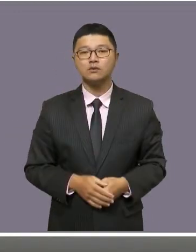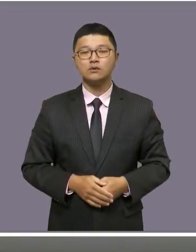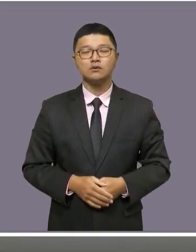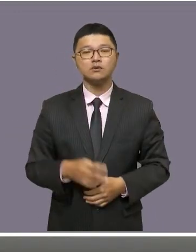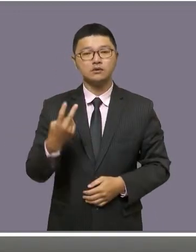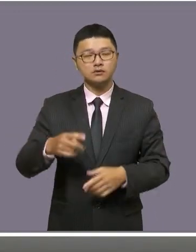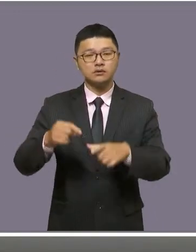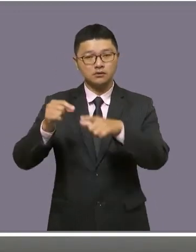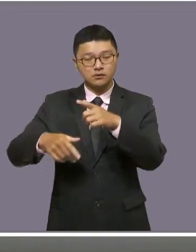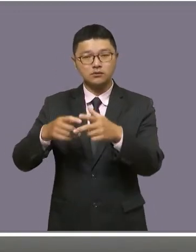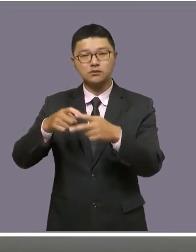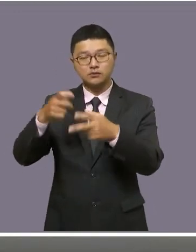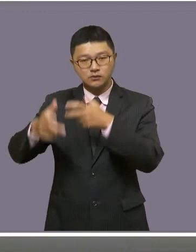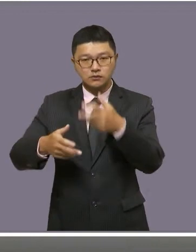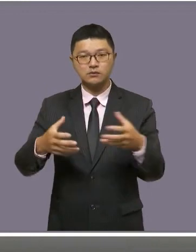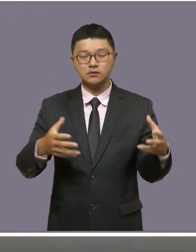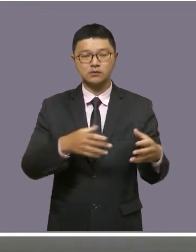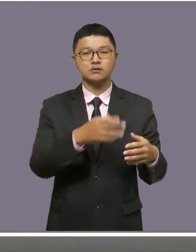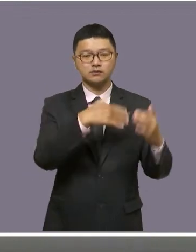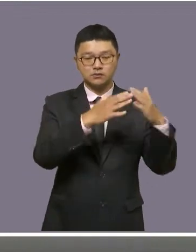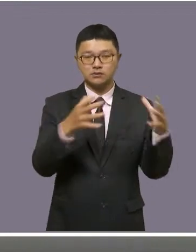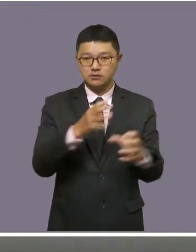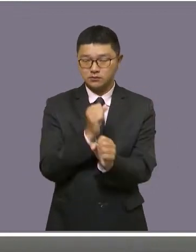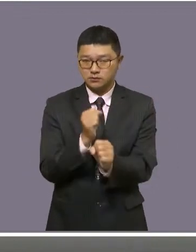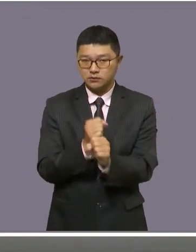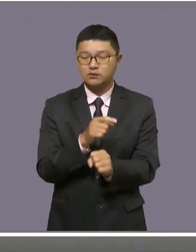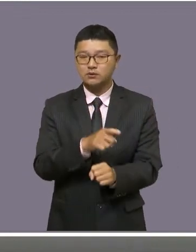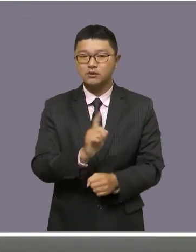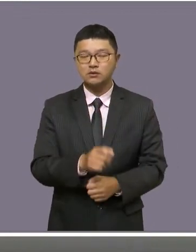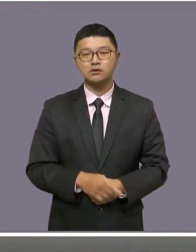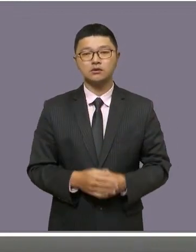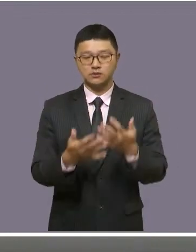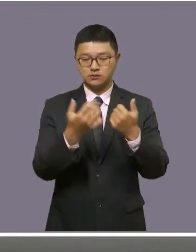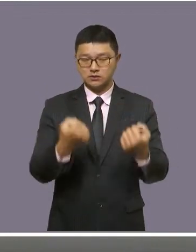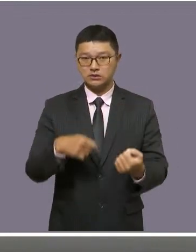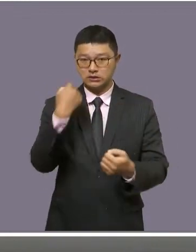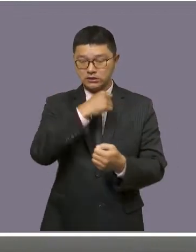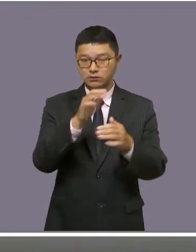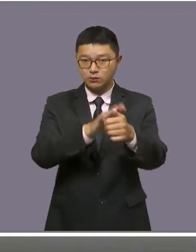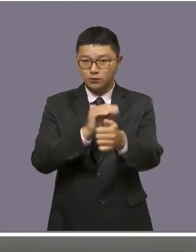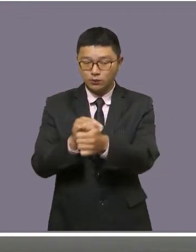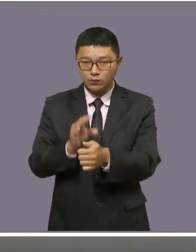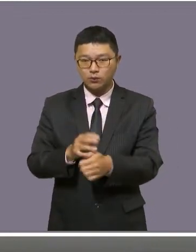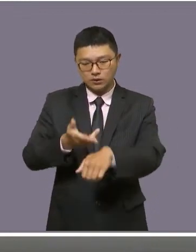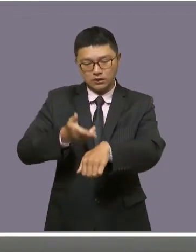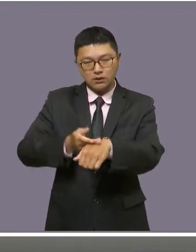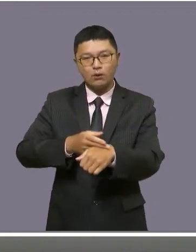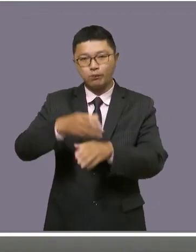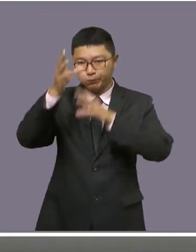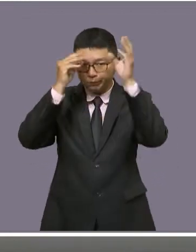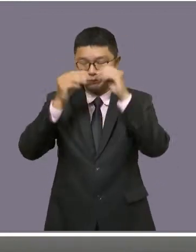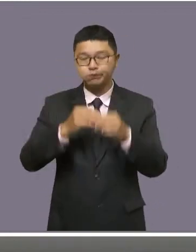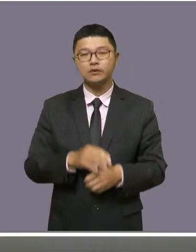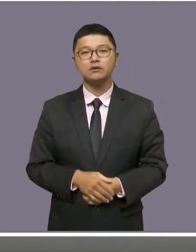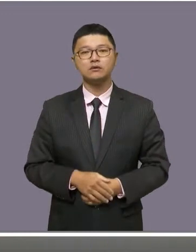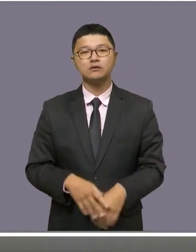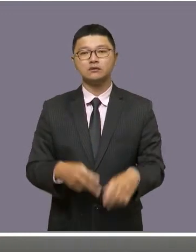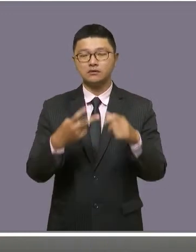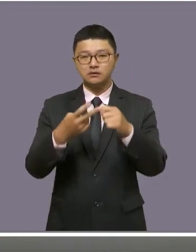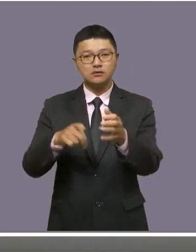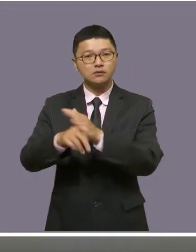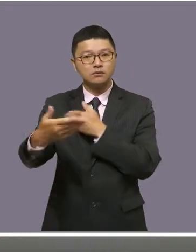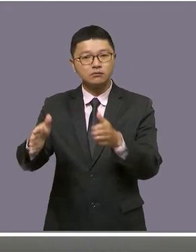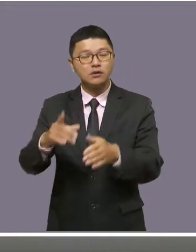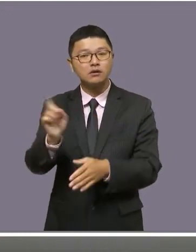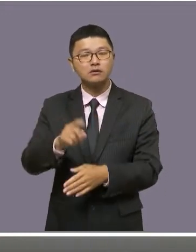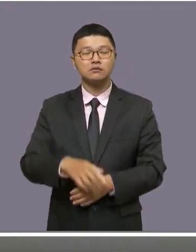作产学合作的方式，我们鼓励学生来台湾学习一个产业技术。另外一个专班呢，我们